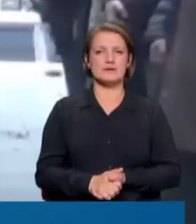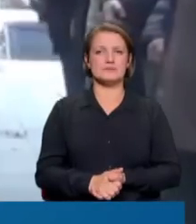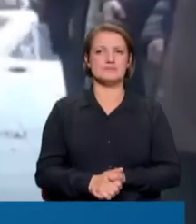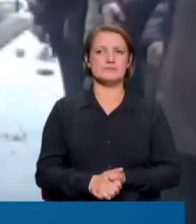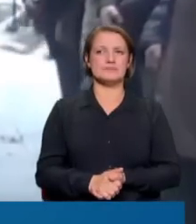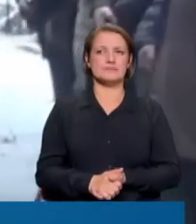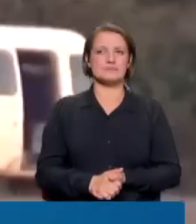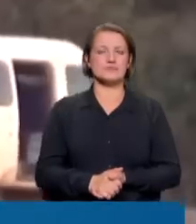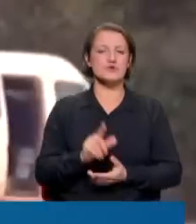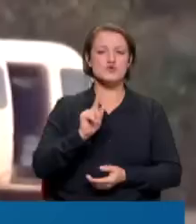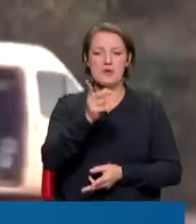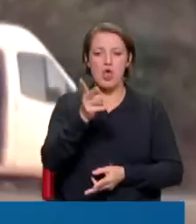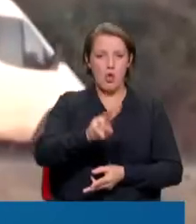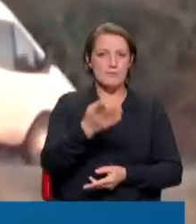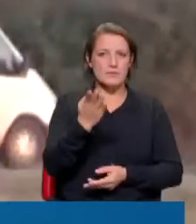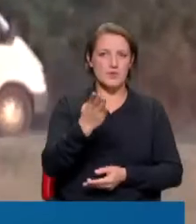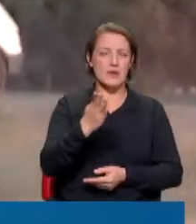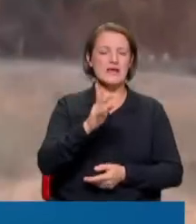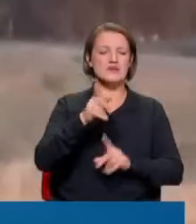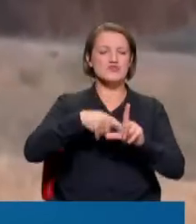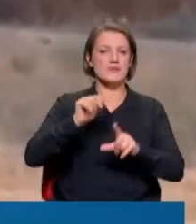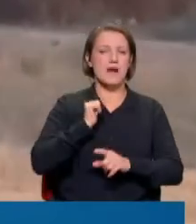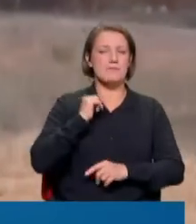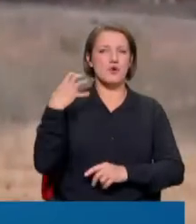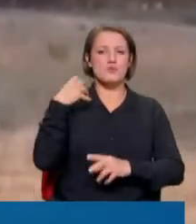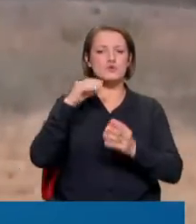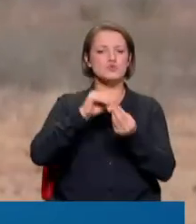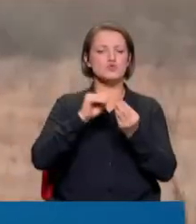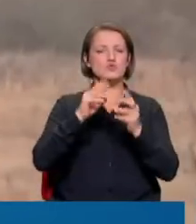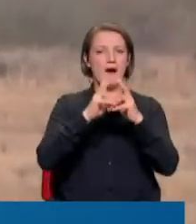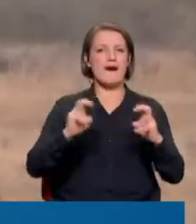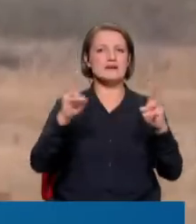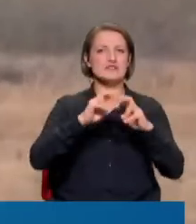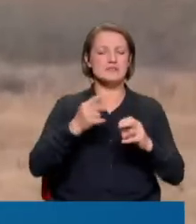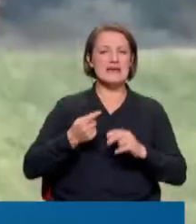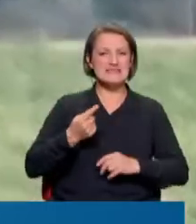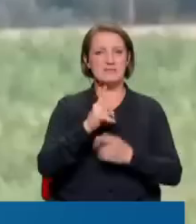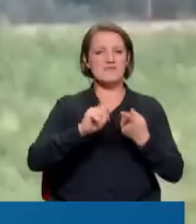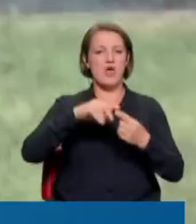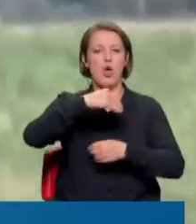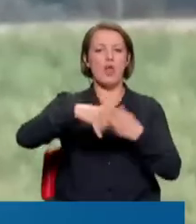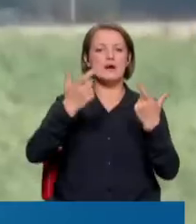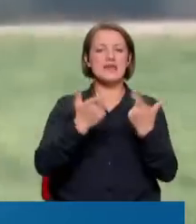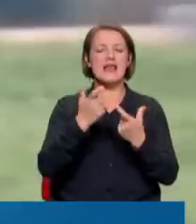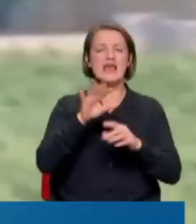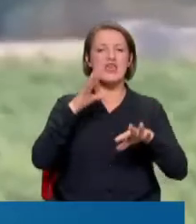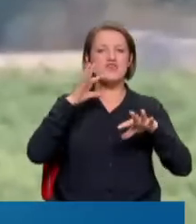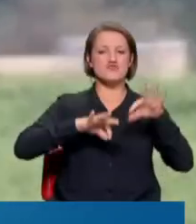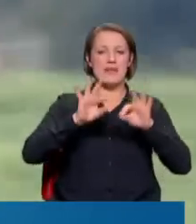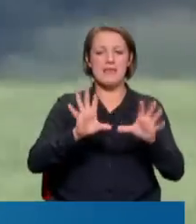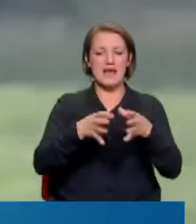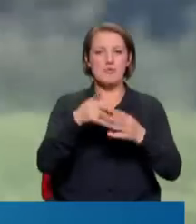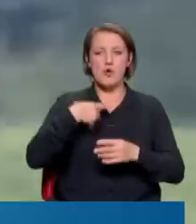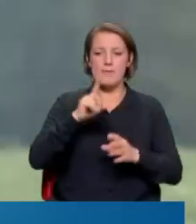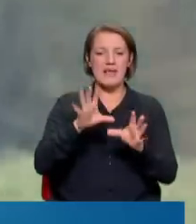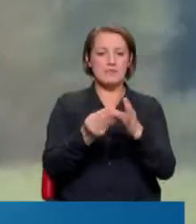verildi şüpheli ölüm üzerine i Jandarma Komutanlığı Suç Araştırma timi İstihbarat ve olay yeri inceleme ekibinden oluşan özel bir